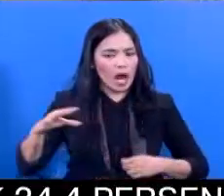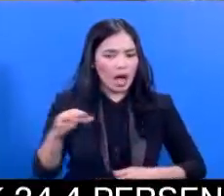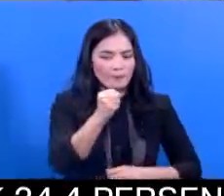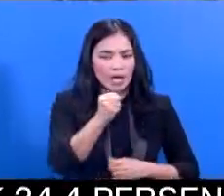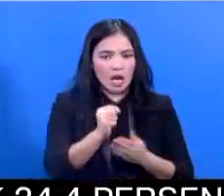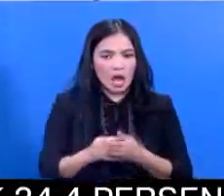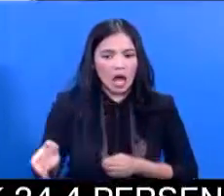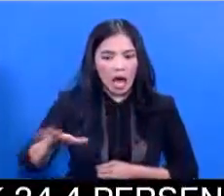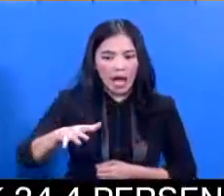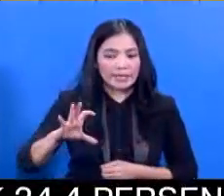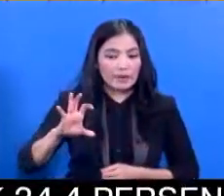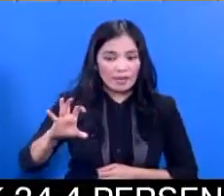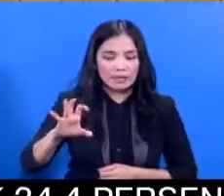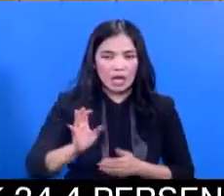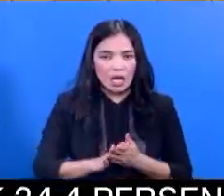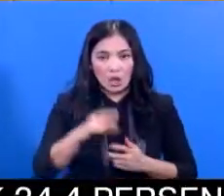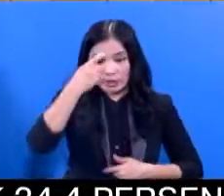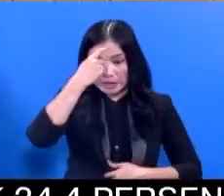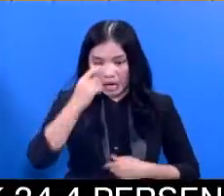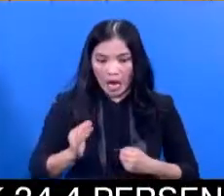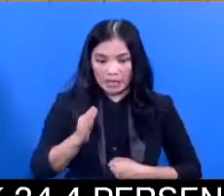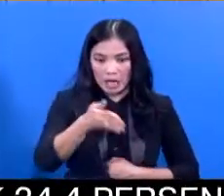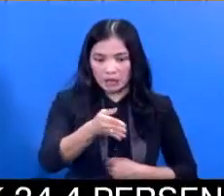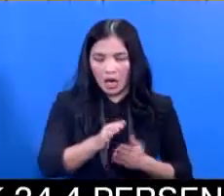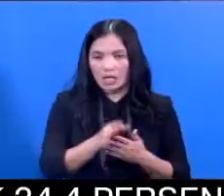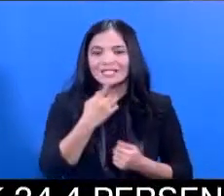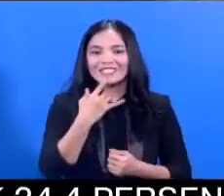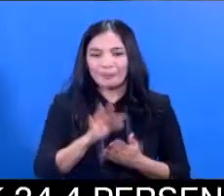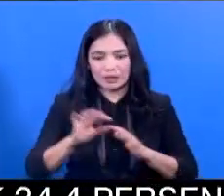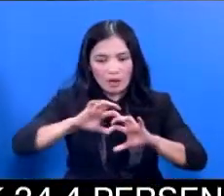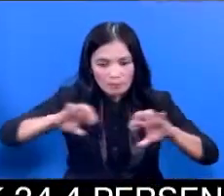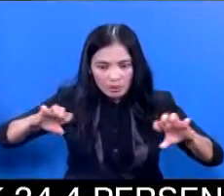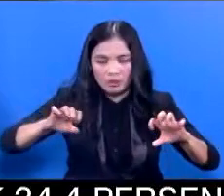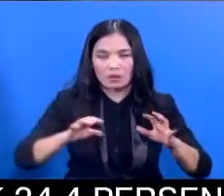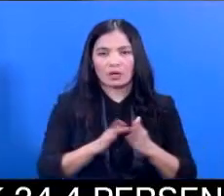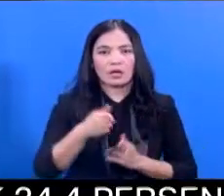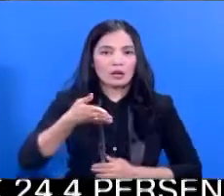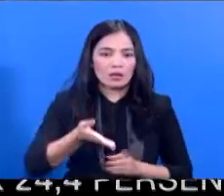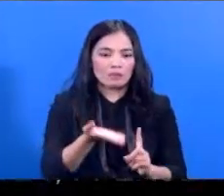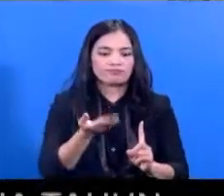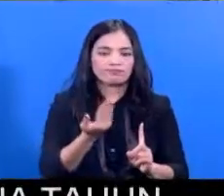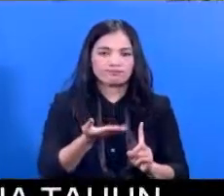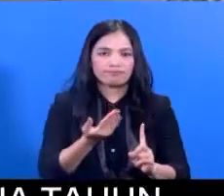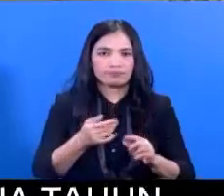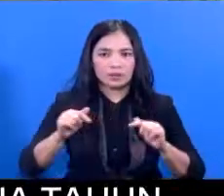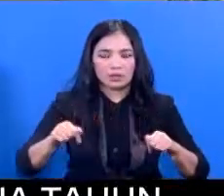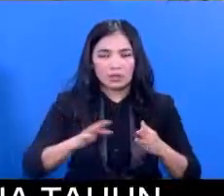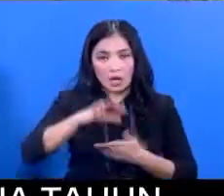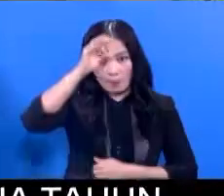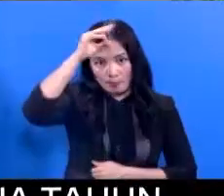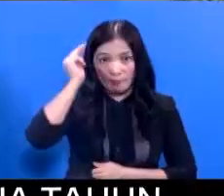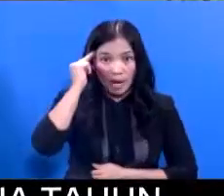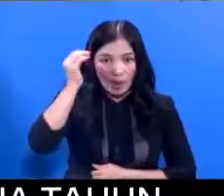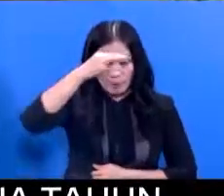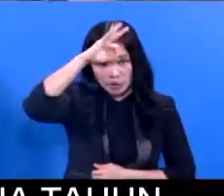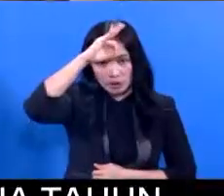di toilet, lalu terduga pelaku datang dan melakukan pelecehan. Adapun menurut Kepala Polsek Bangil, Kompol Indro